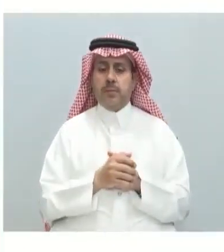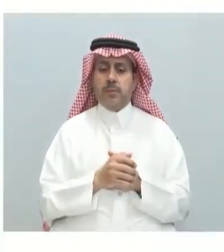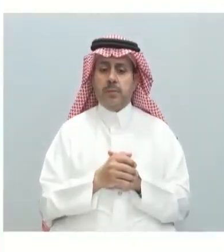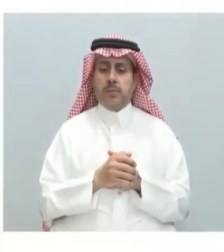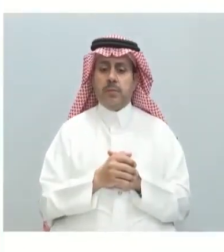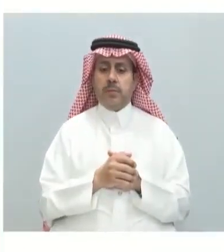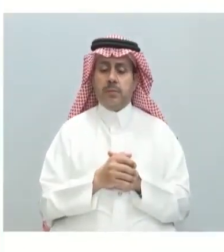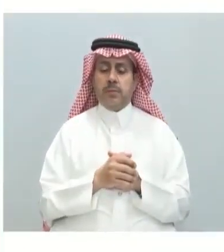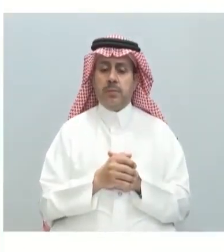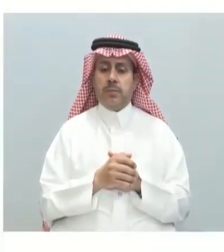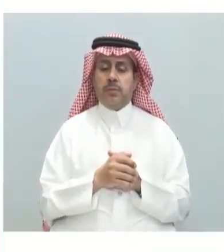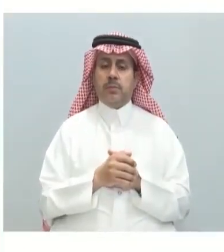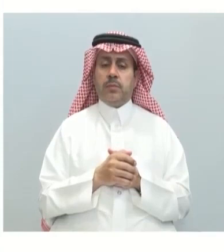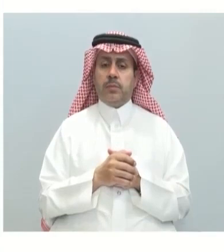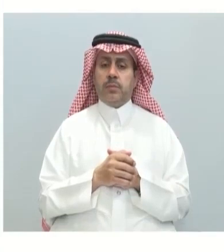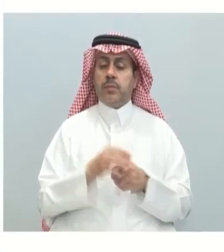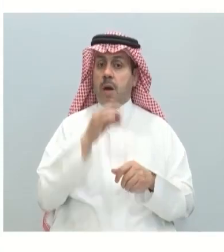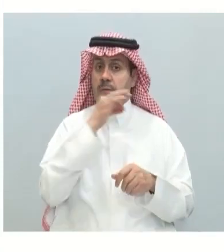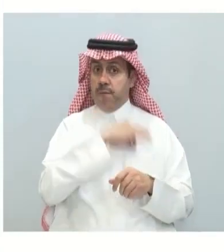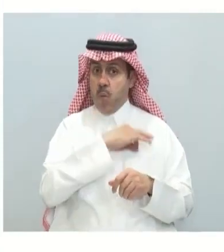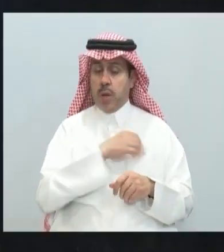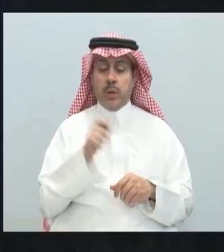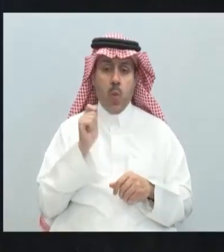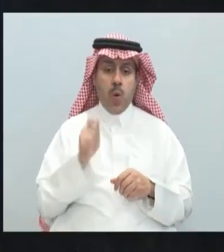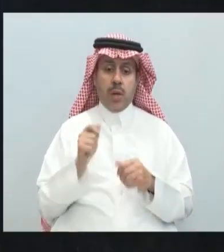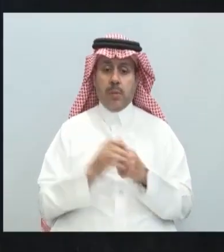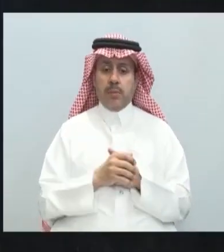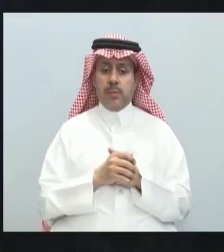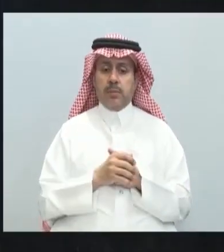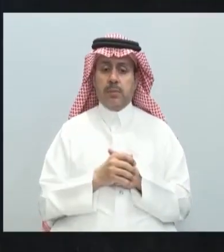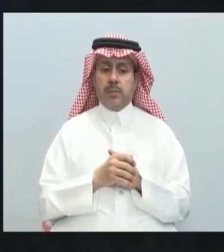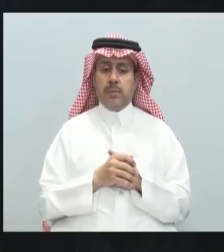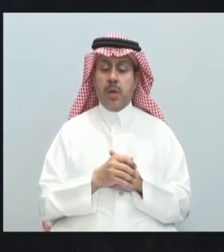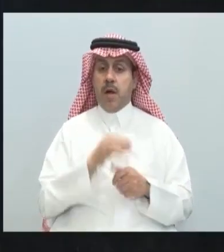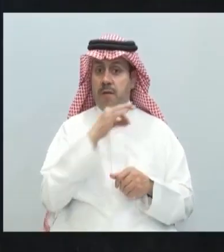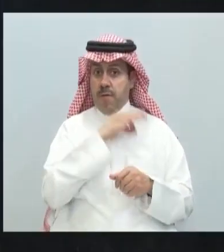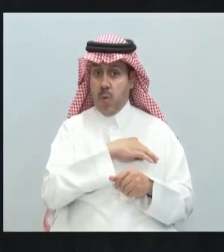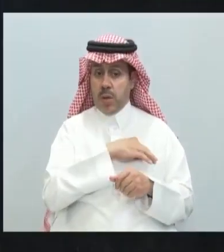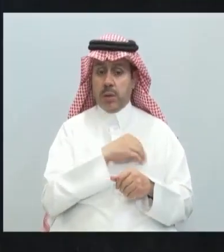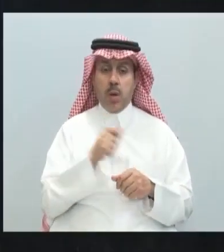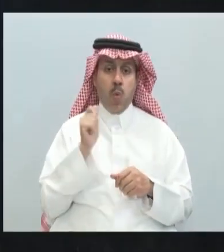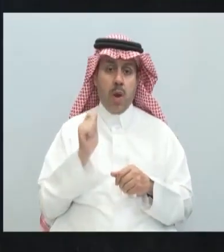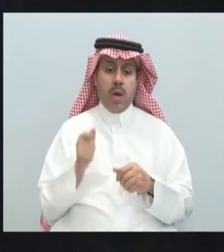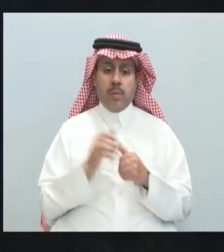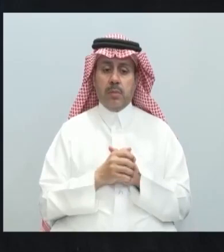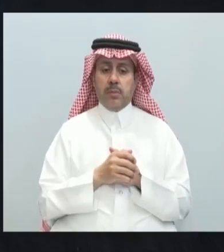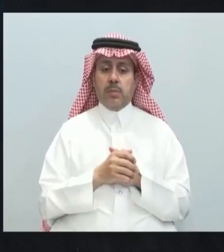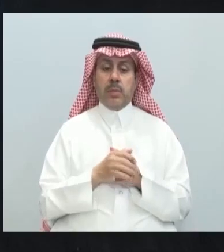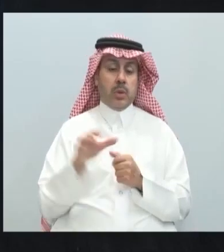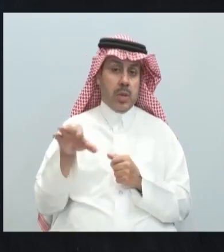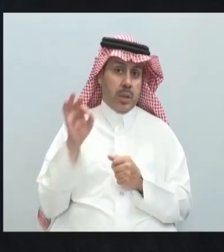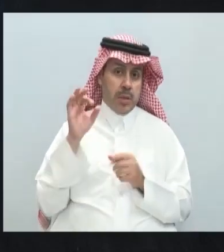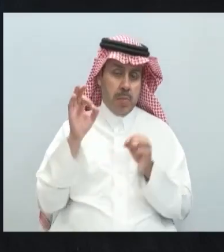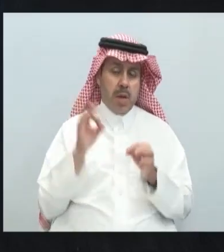للوقوف على الفوائد والاحكام وشك ان الفوائد والاحكام التي تستنبط وتستخرج من